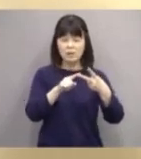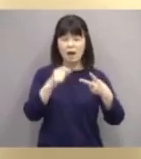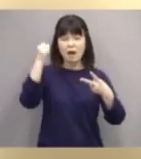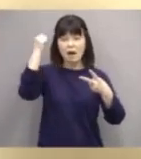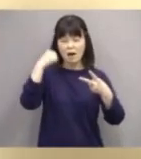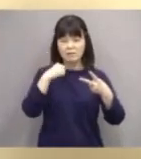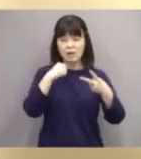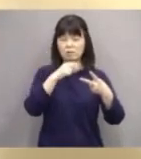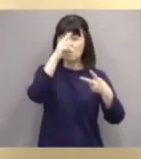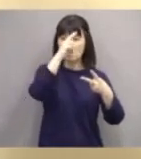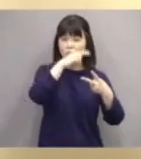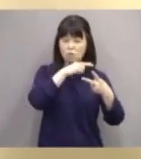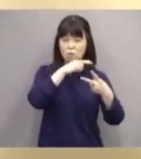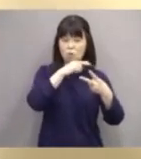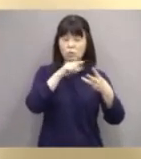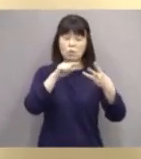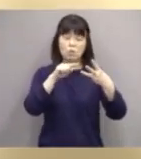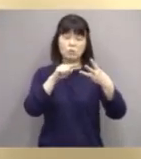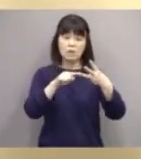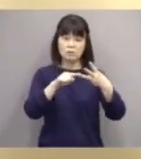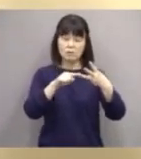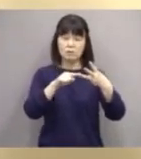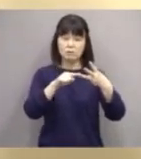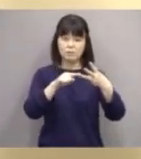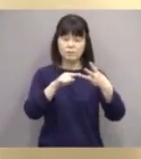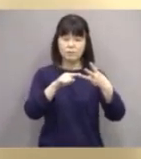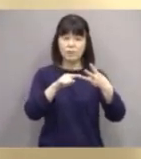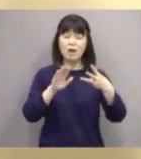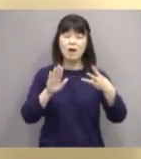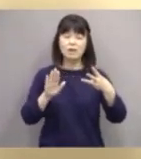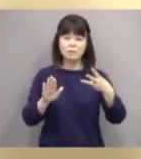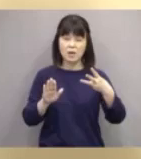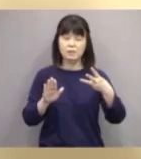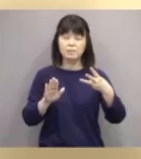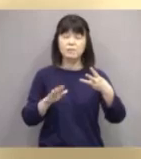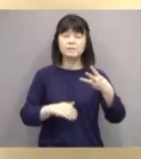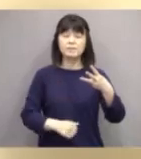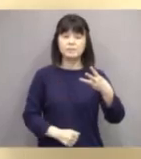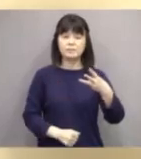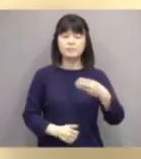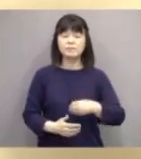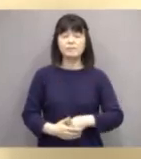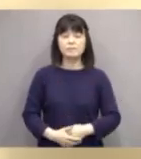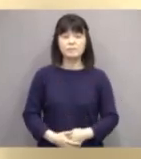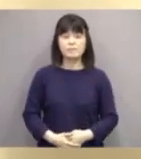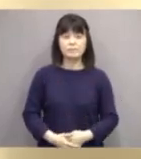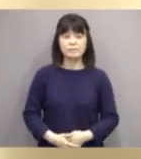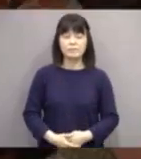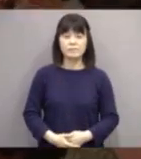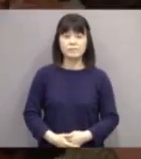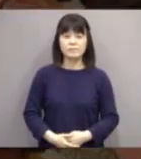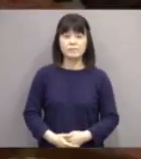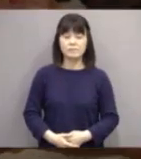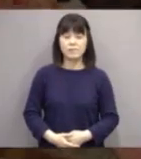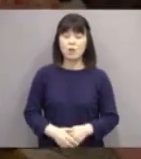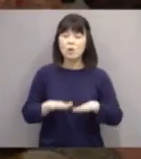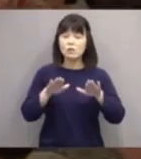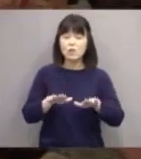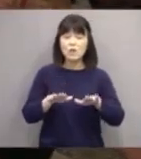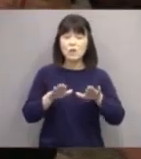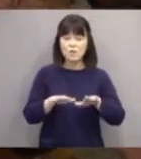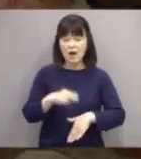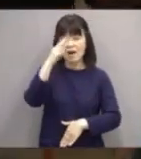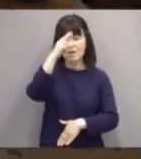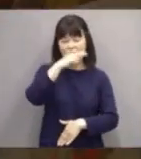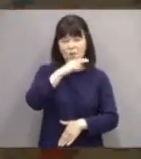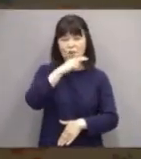それから朝と午後両方を利用する方の3つのパターンがあります。はい、 今日は午後